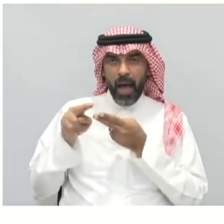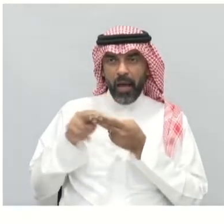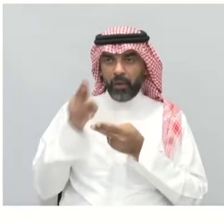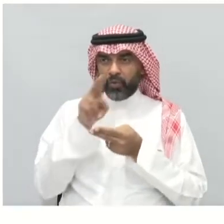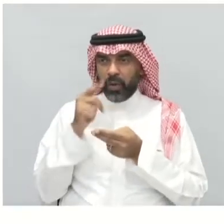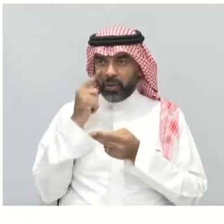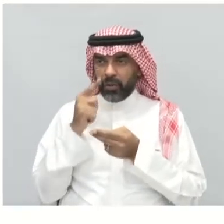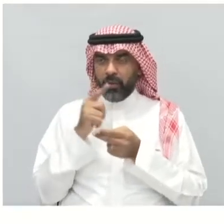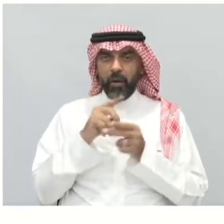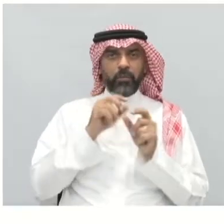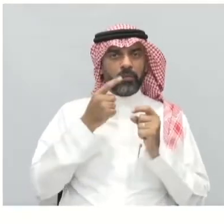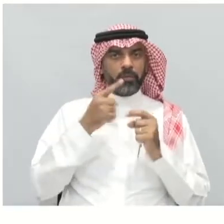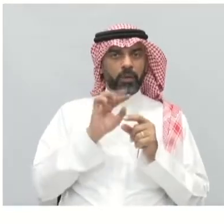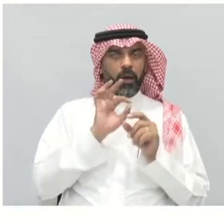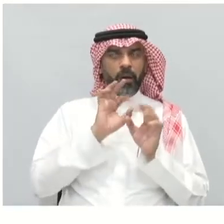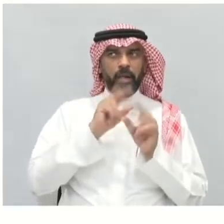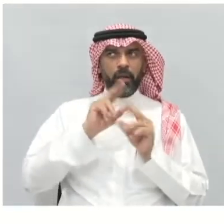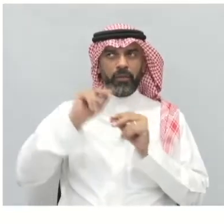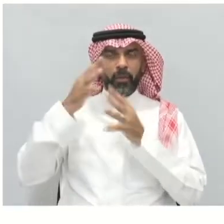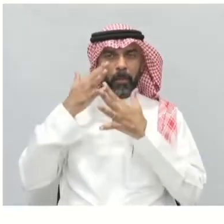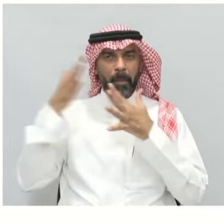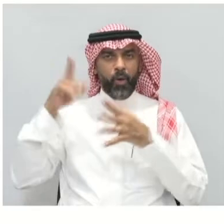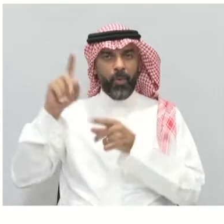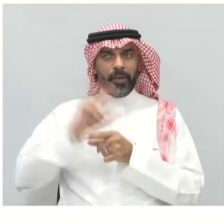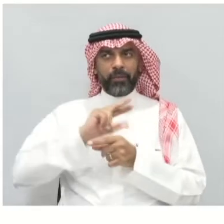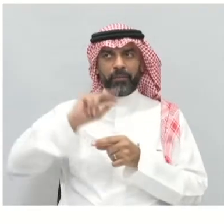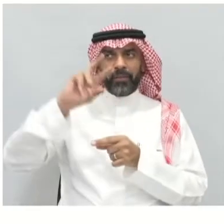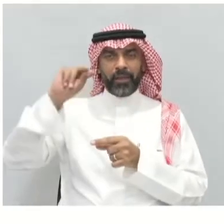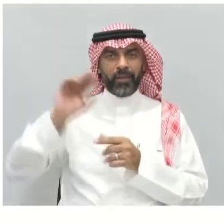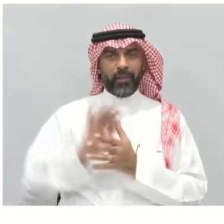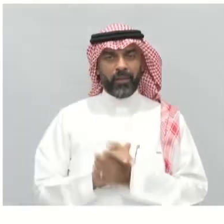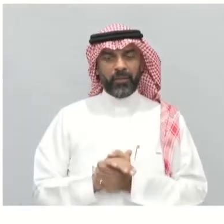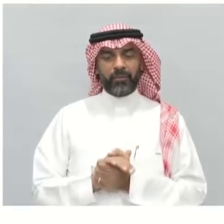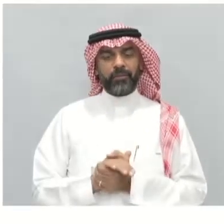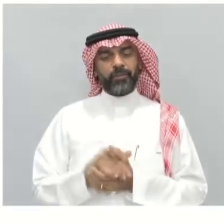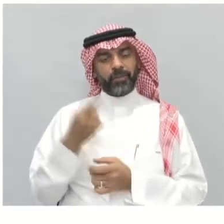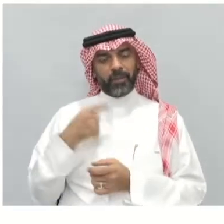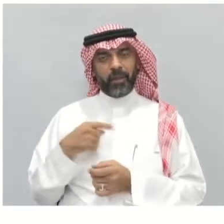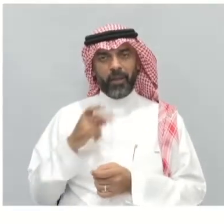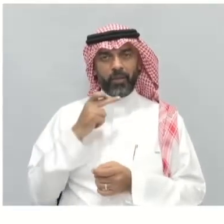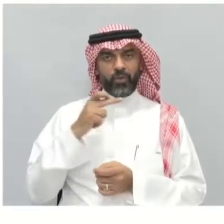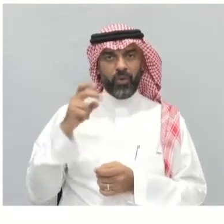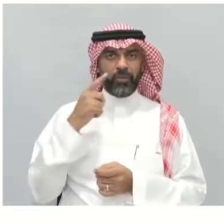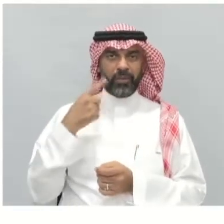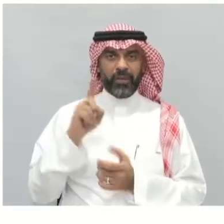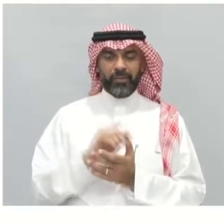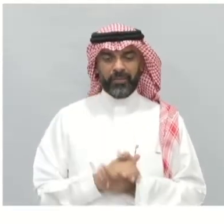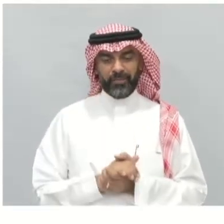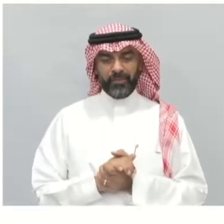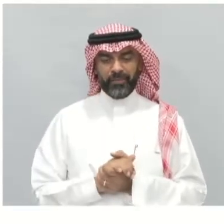نجد ان تتفق مع حللنا لذلك يصبح هكذا التحقق